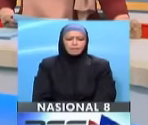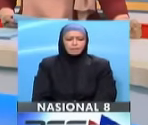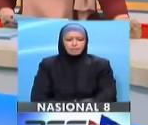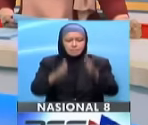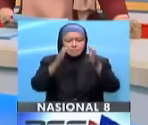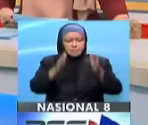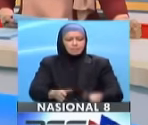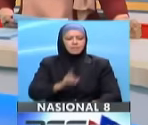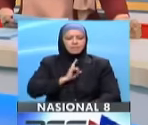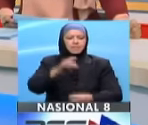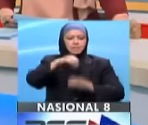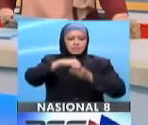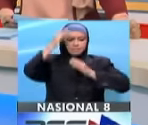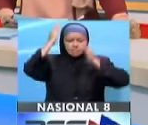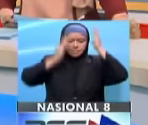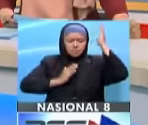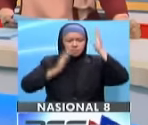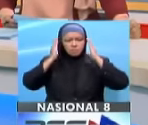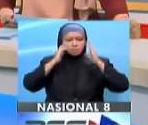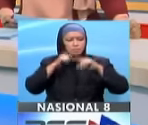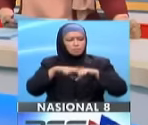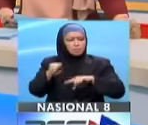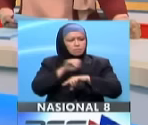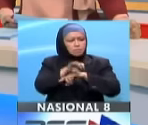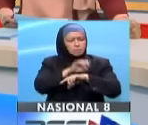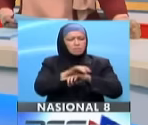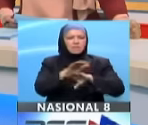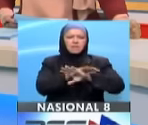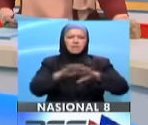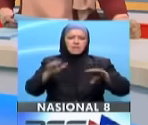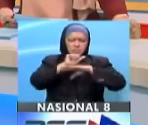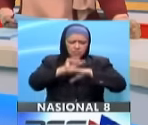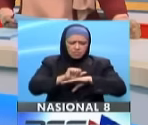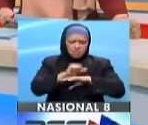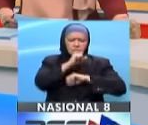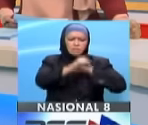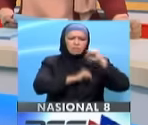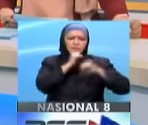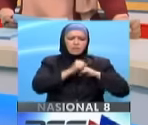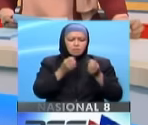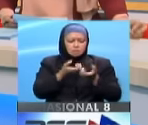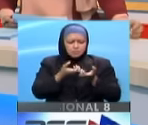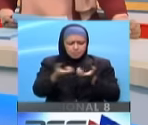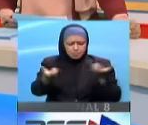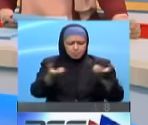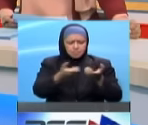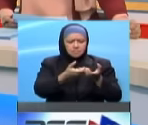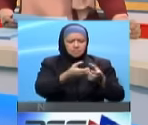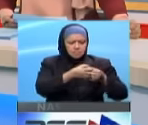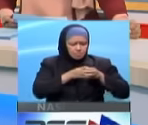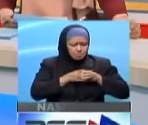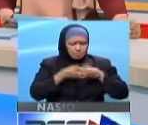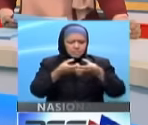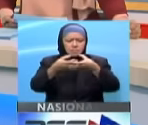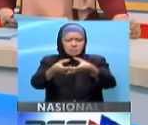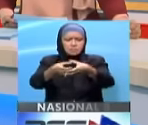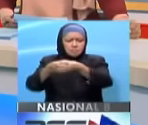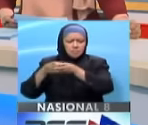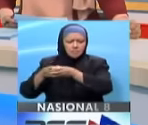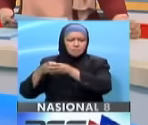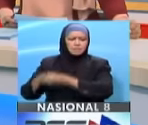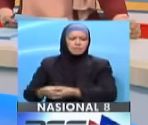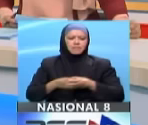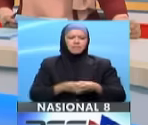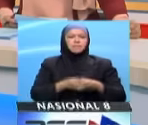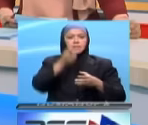Umat Islam di negara ini disarankan tidak mengamalkan sikap berpuak-puak yang hanya akan melemahkan perpaduan umat Islam dan boleh menggadai kuasa dan